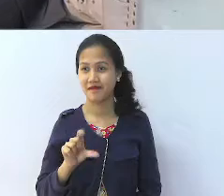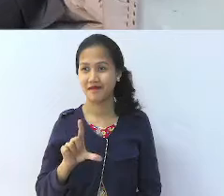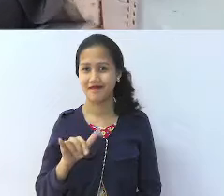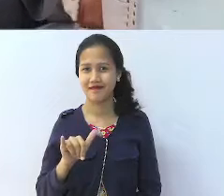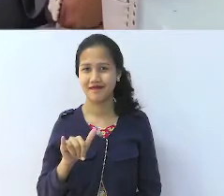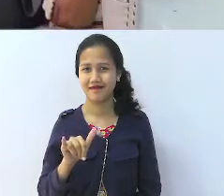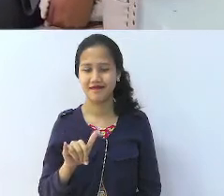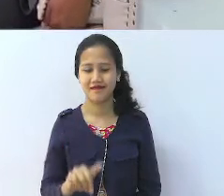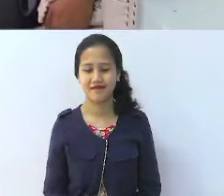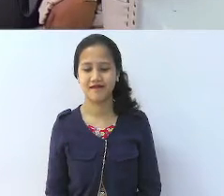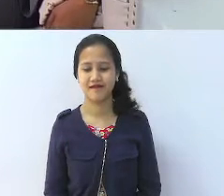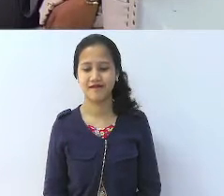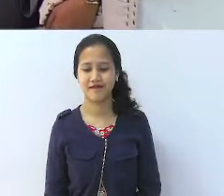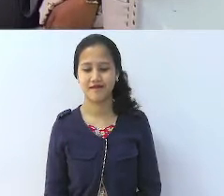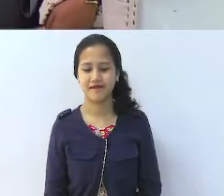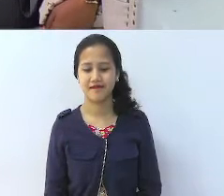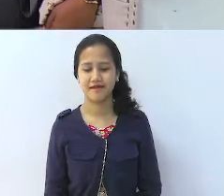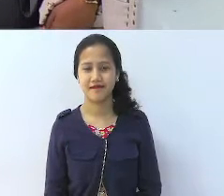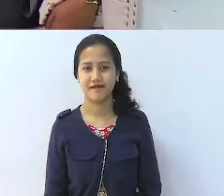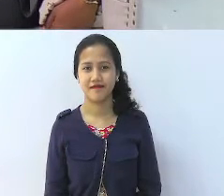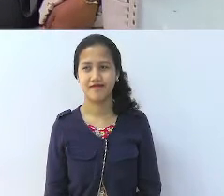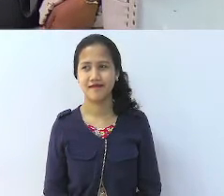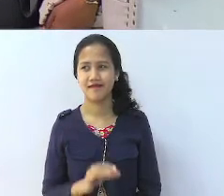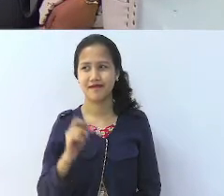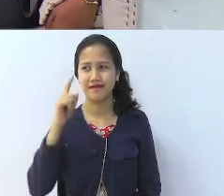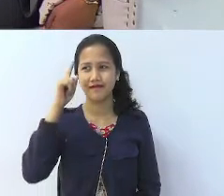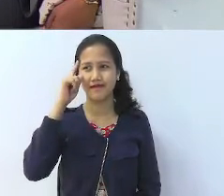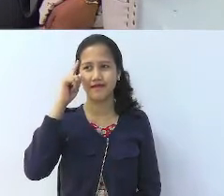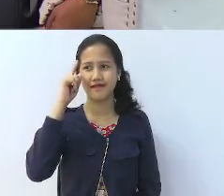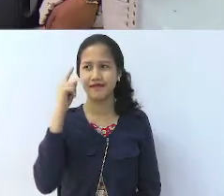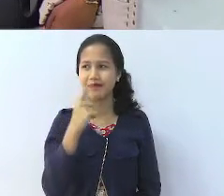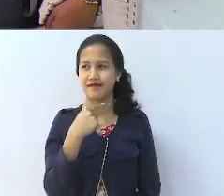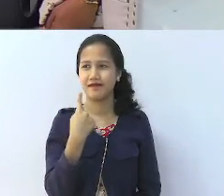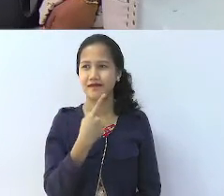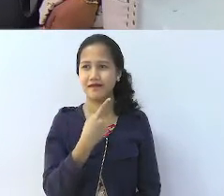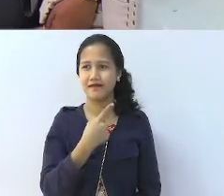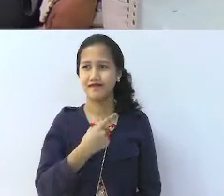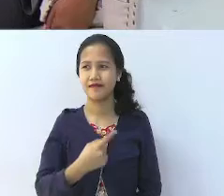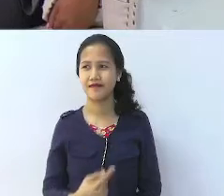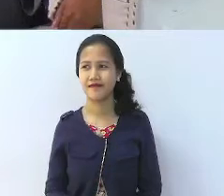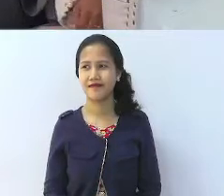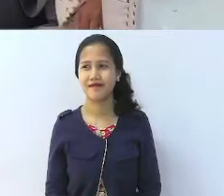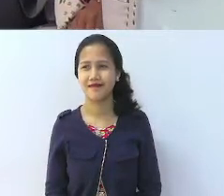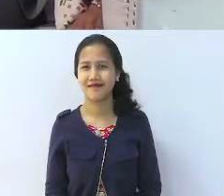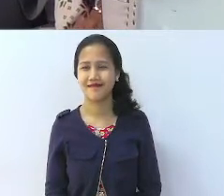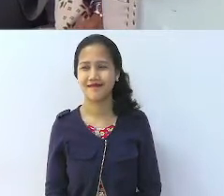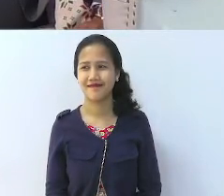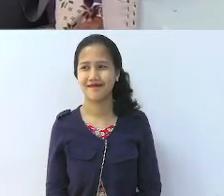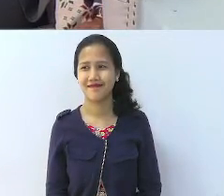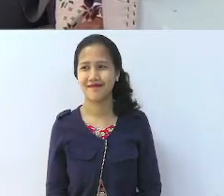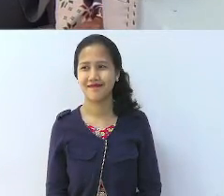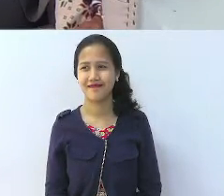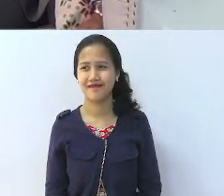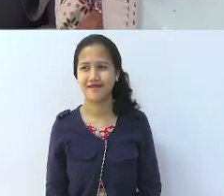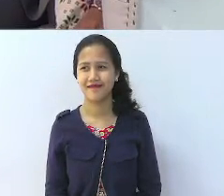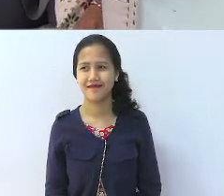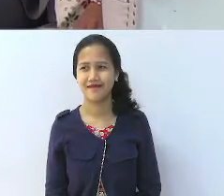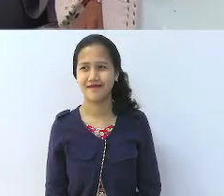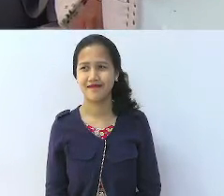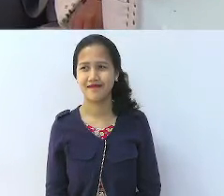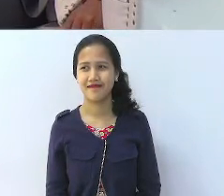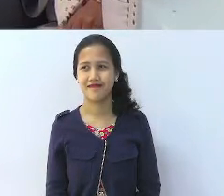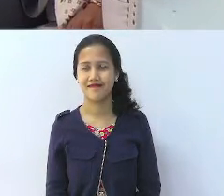West family. Bank. Oh, West Bank at South West, Family. Oo, baka magalit si Leslie, ang West Bank. Yes. Yan ang muse nun, di ba? Yes,